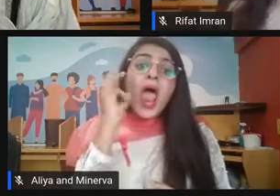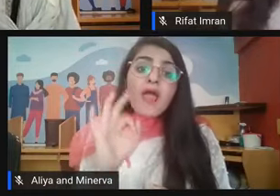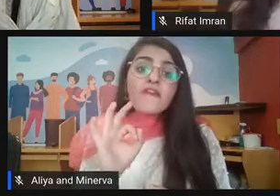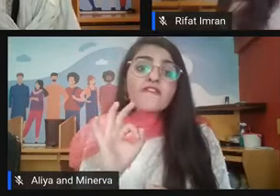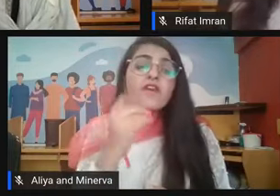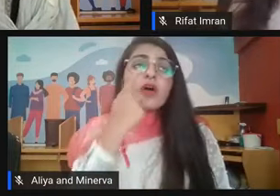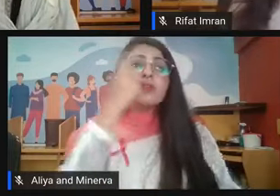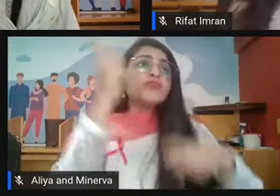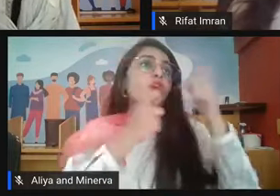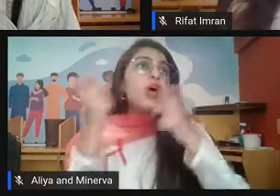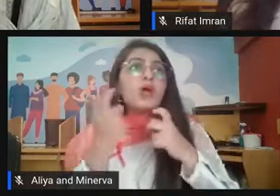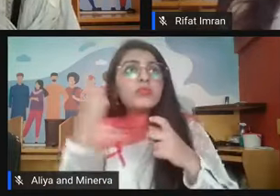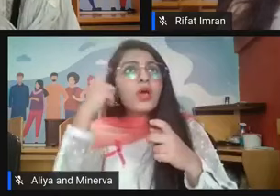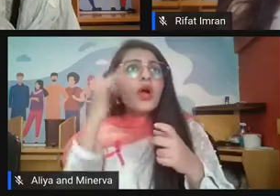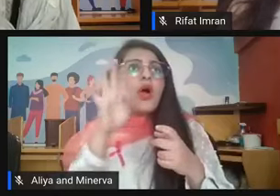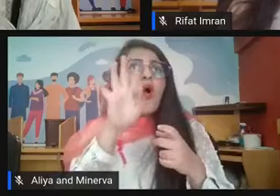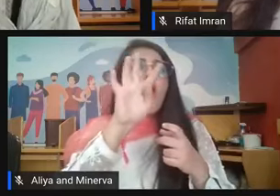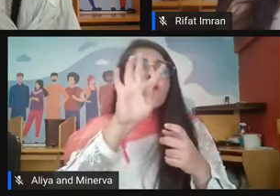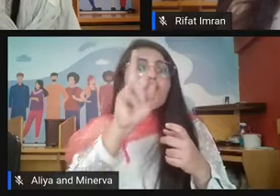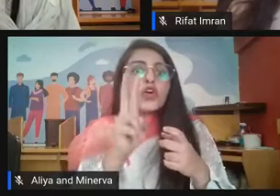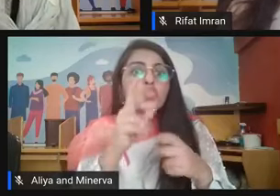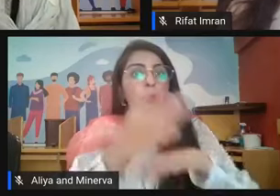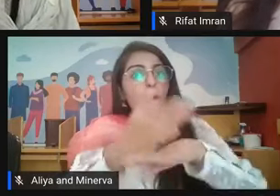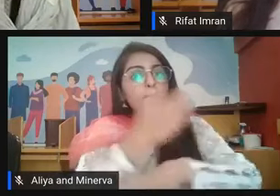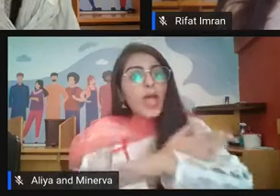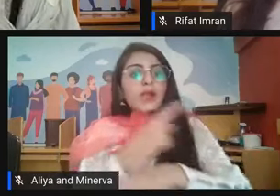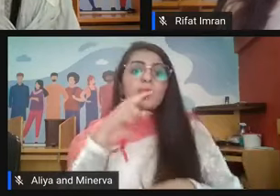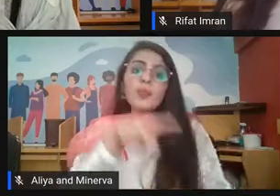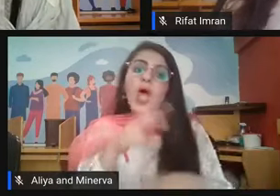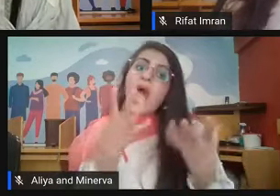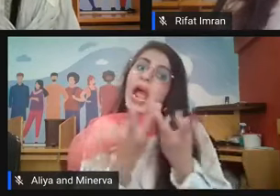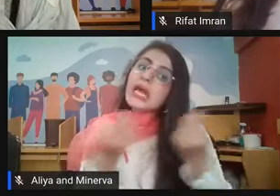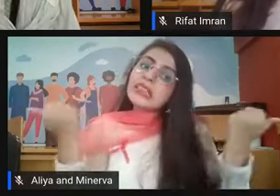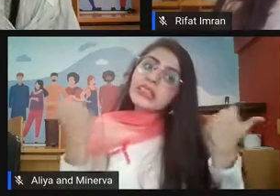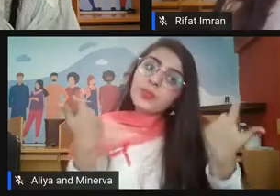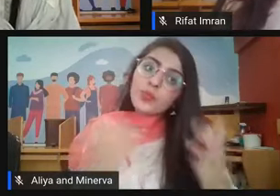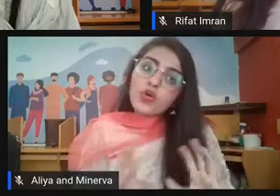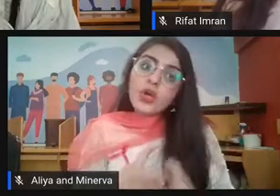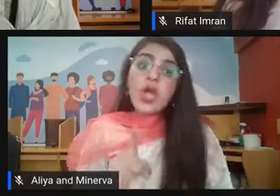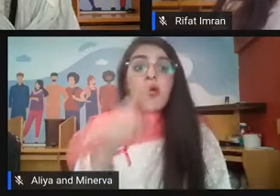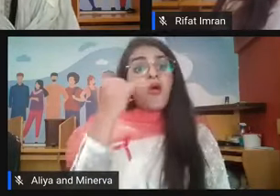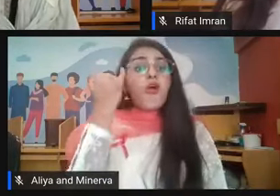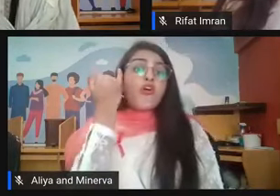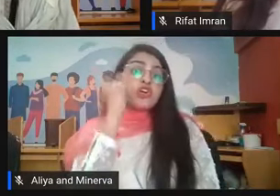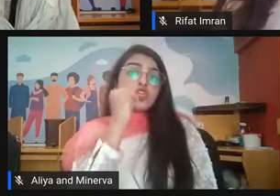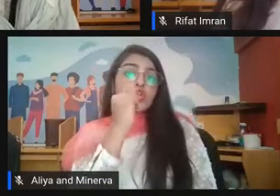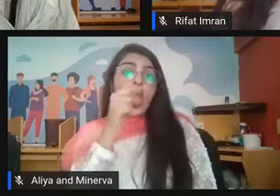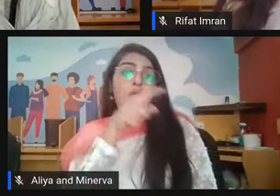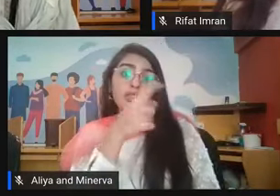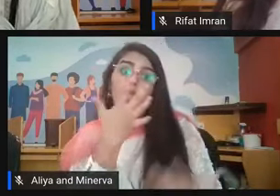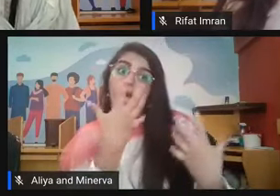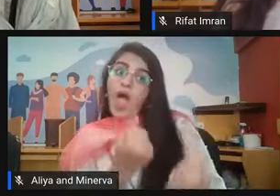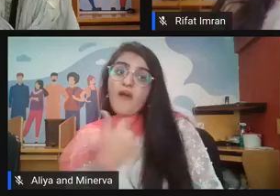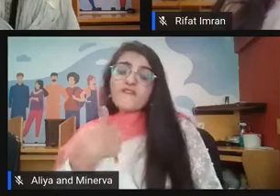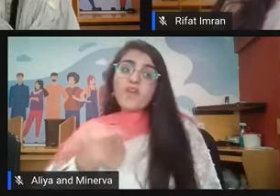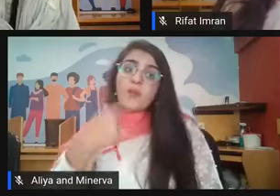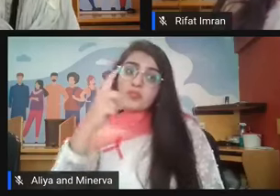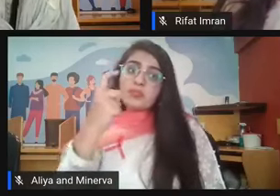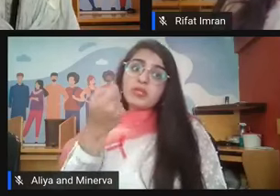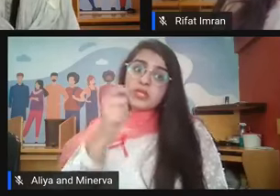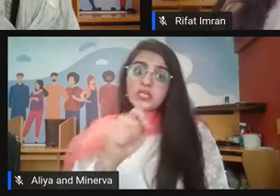देयर पीरियड्स स्टॉप्ड बिफोर 42, सो इट पुट्स देम एट अ रिस्क ऑफ हैविंग ब्रेस्ट कैंसर इन